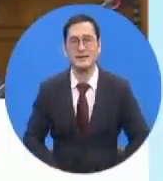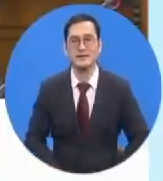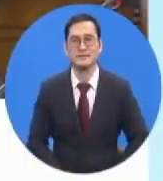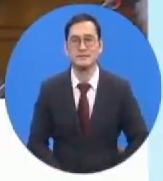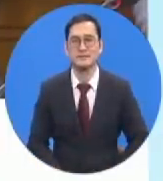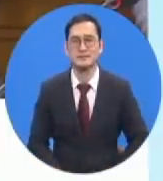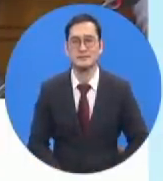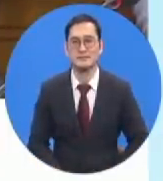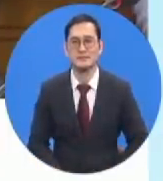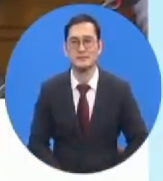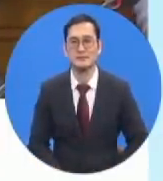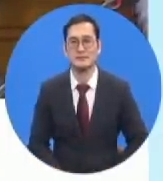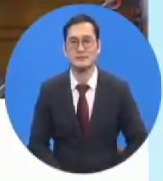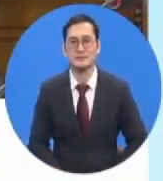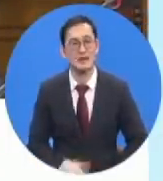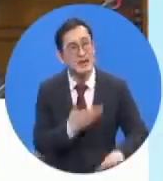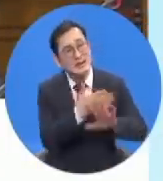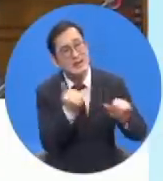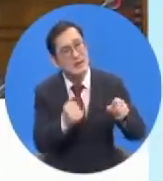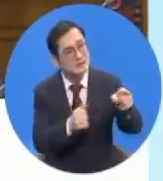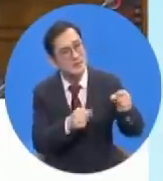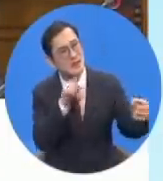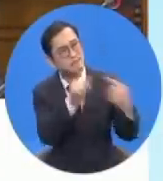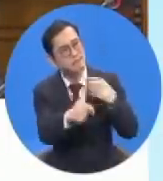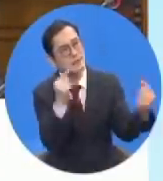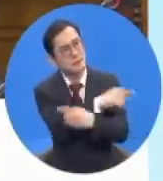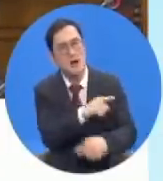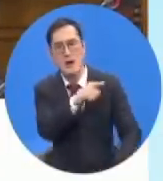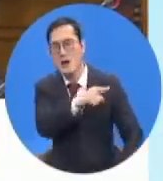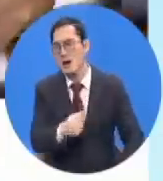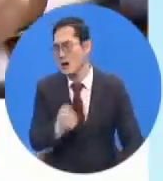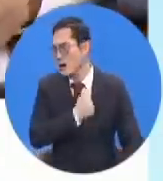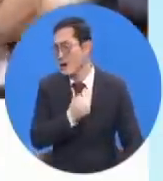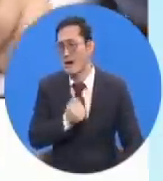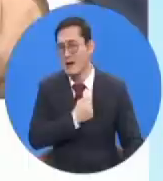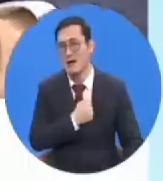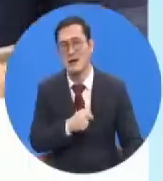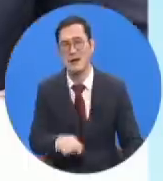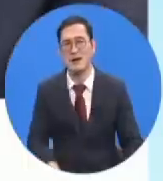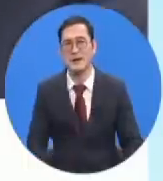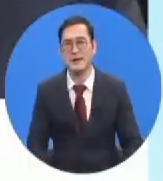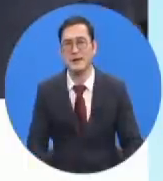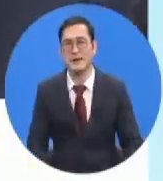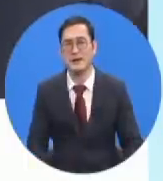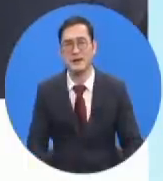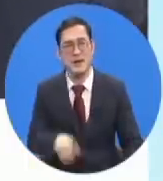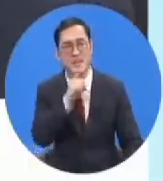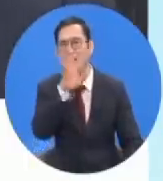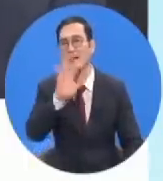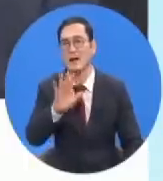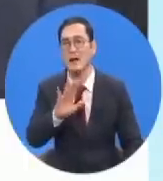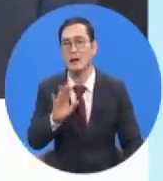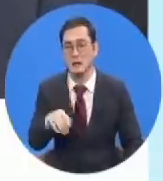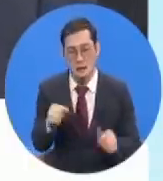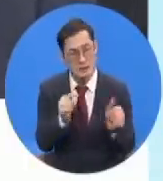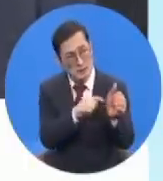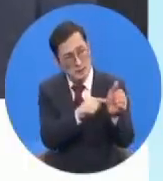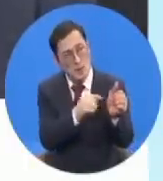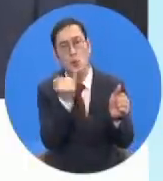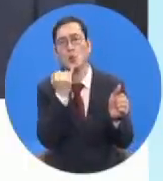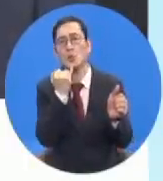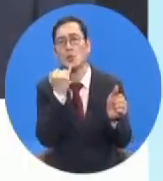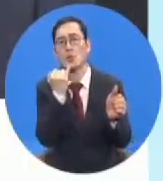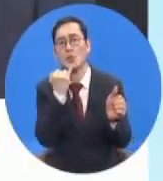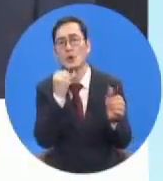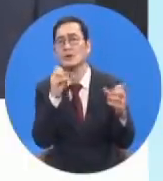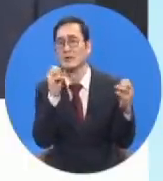최소한 저 사람이라면 믿고 내가 우리 얘기를, 입장을 전달할 수 있겠는걸? 이런 사람이 중요하거든요. 그런데